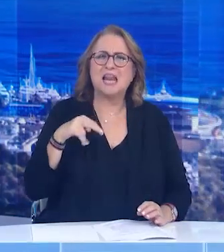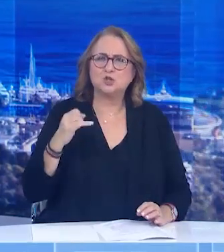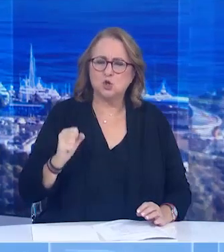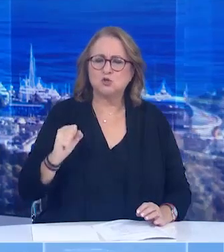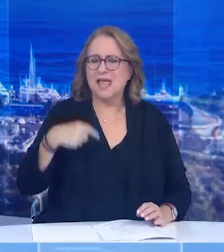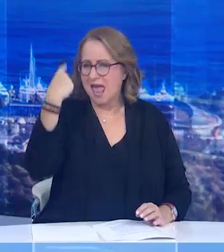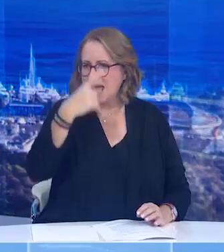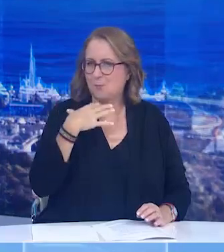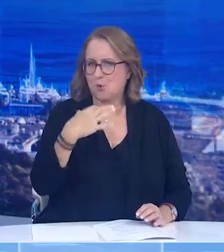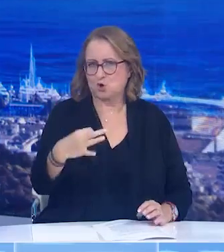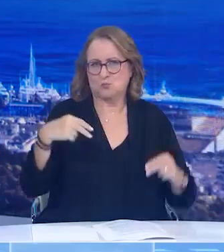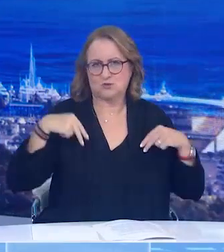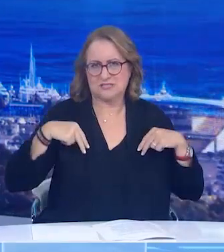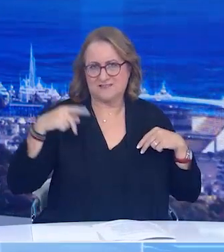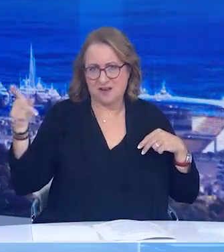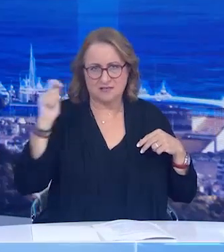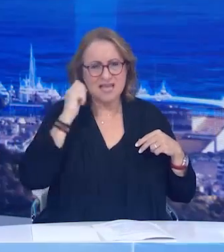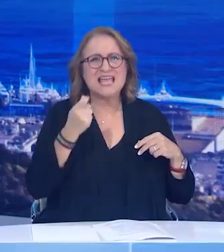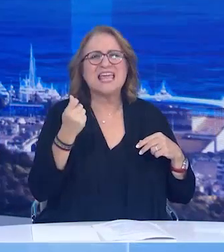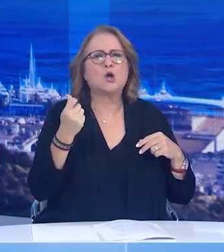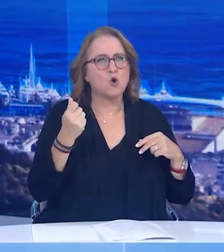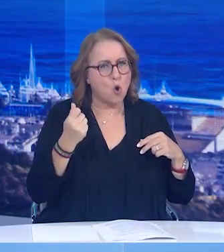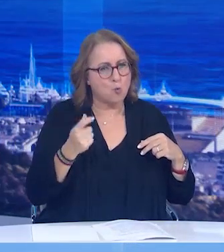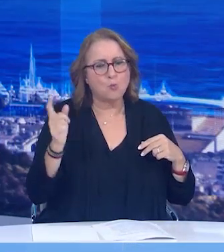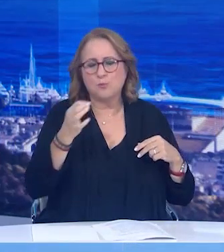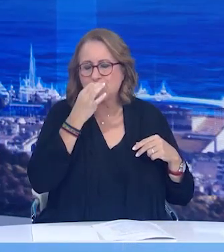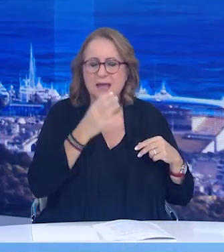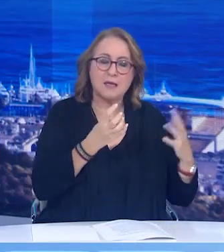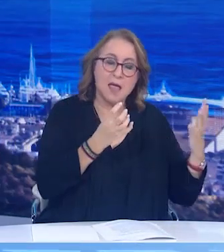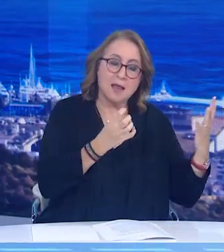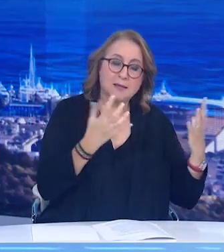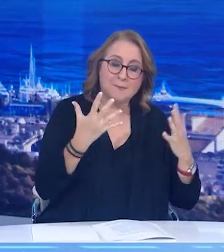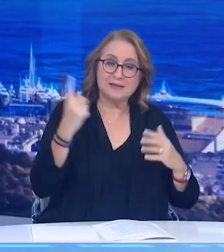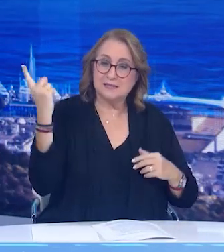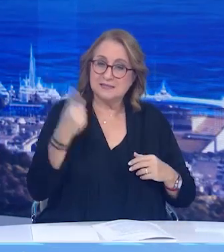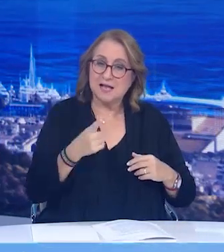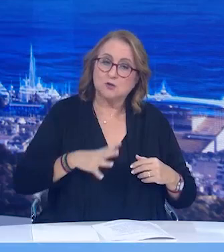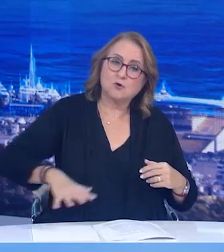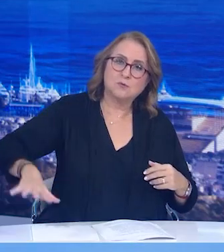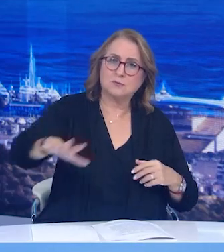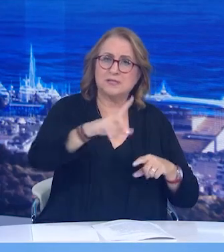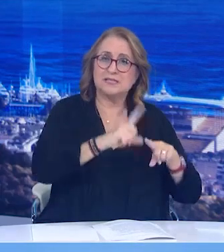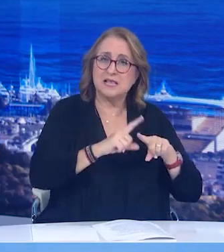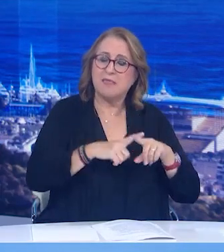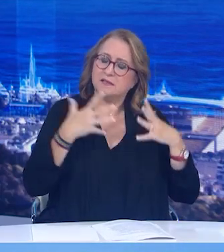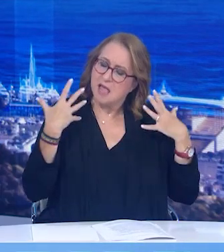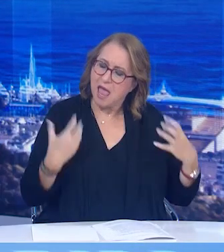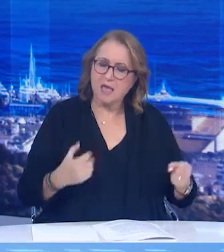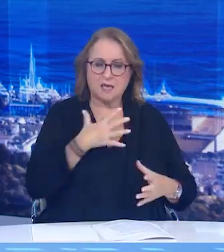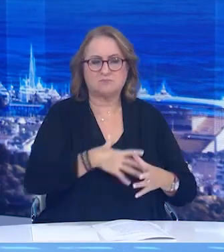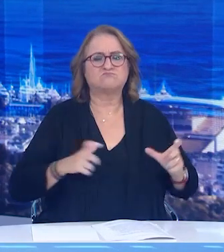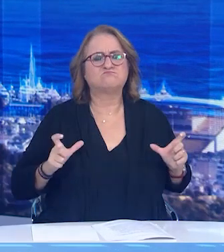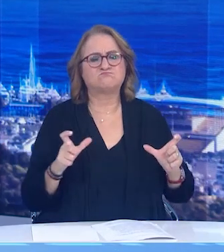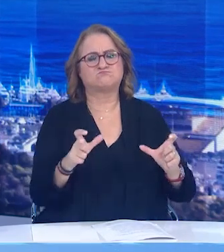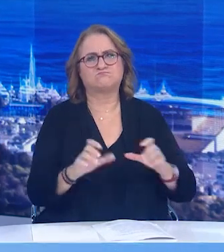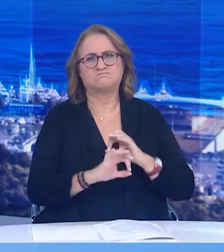κυβερνητικός εκπρόσωπος, σημείωσε ότι γύρω στο 75% του ελληνικού πληθυσμού διαθέτει ανοσία. Έχουμε ακούσει από πολιτικά χείλη πολλές φορές αυτή